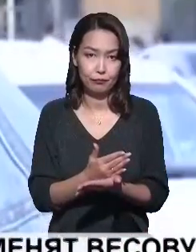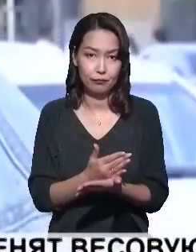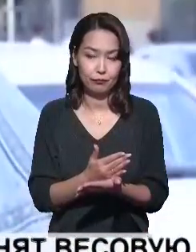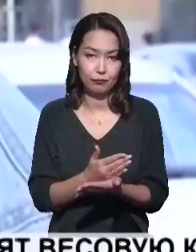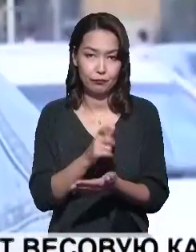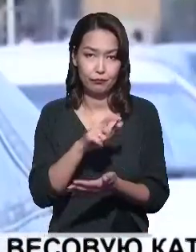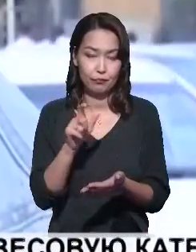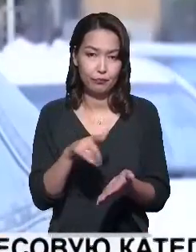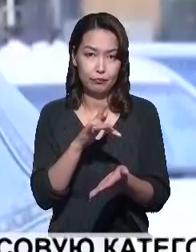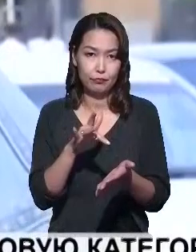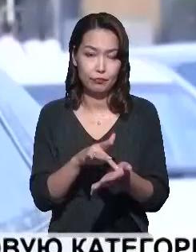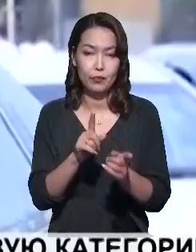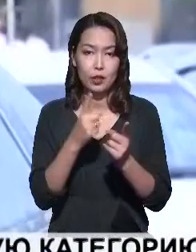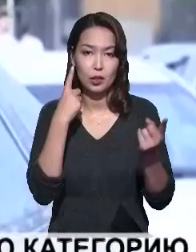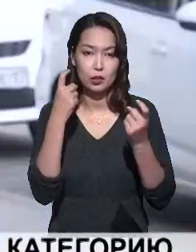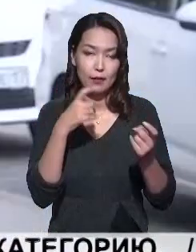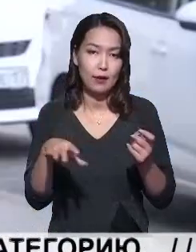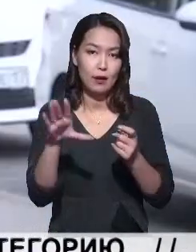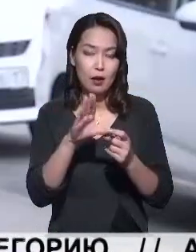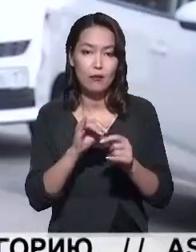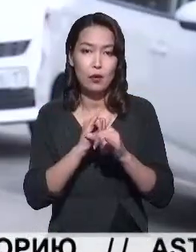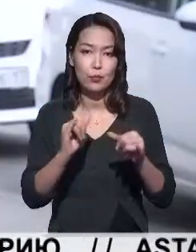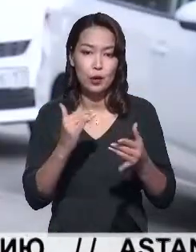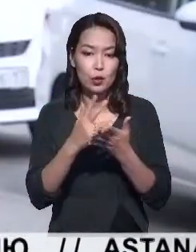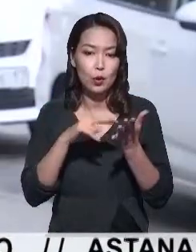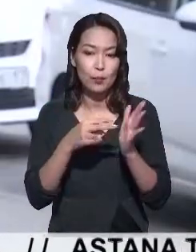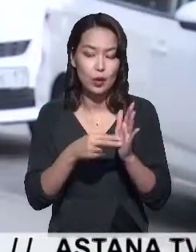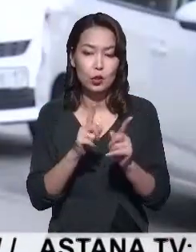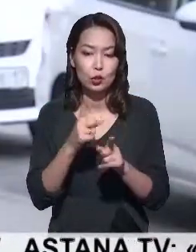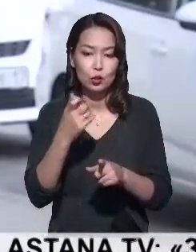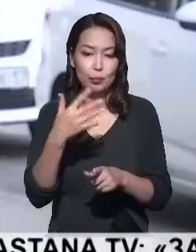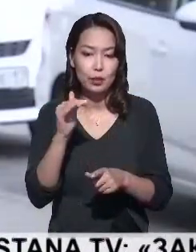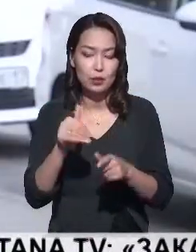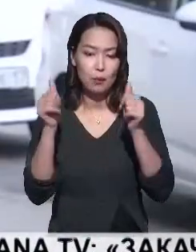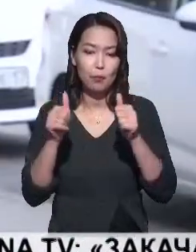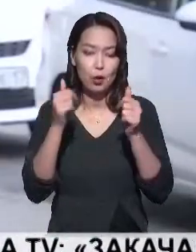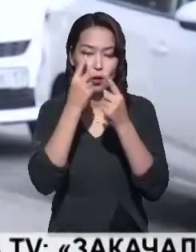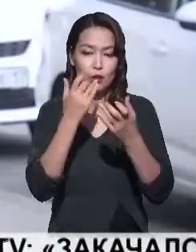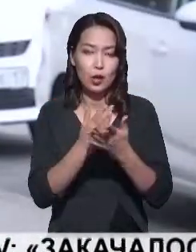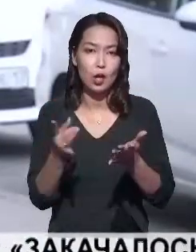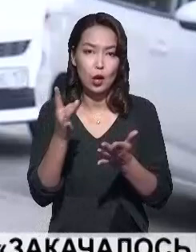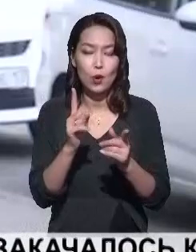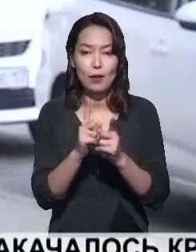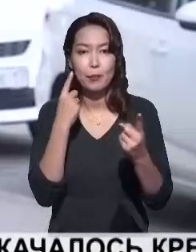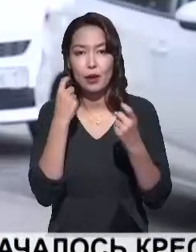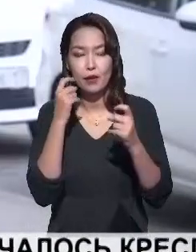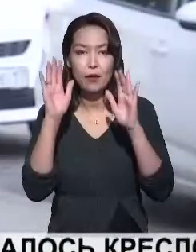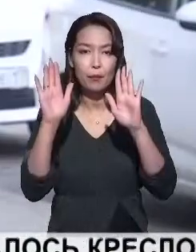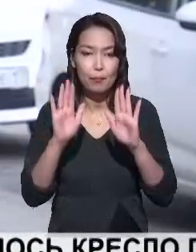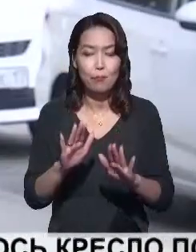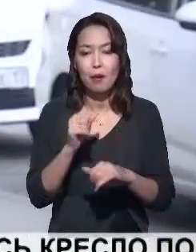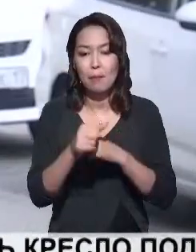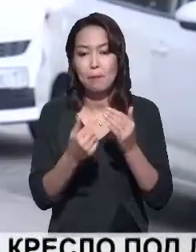Жители мегаполиса информируем всесторонне. Мы планируем повесить около 150 тысяч плакатов. Параллельно развешиваем информационные материалы